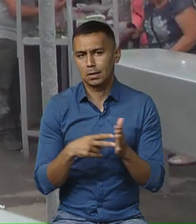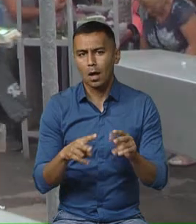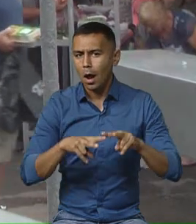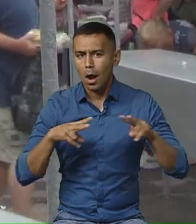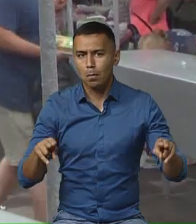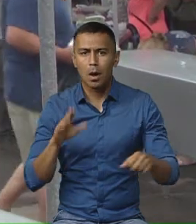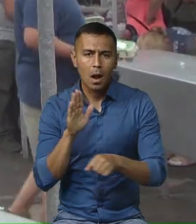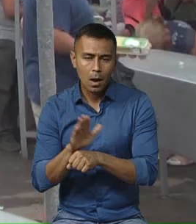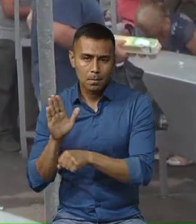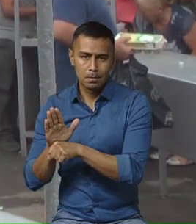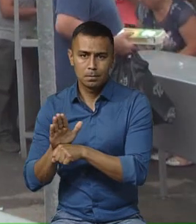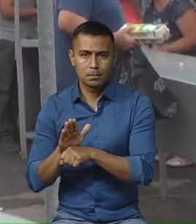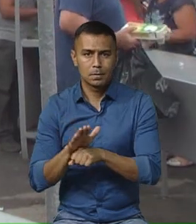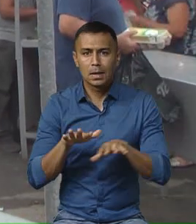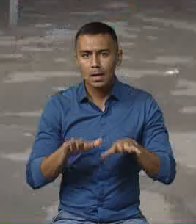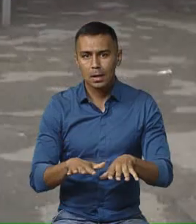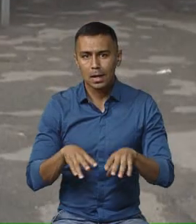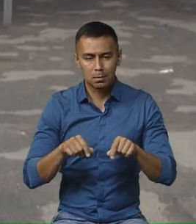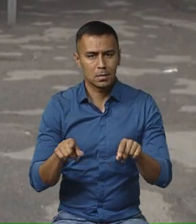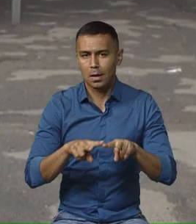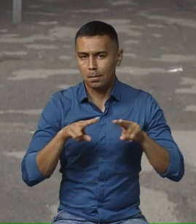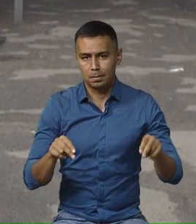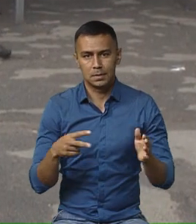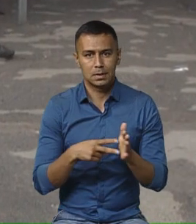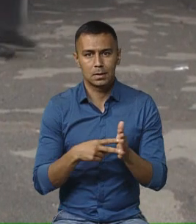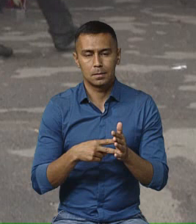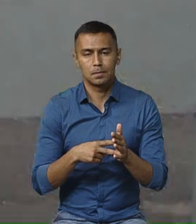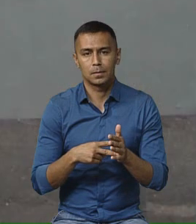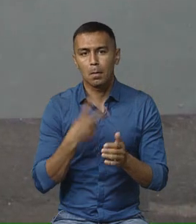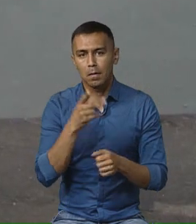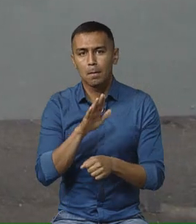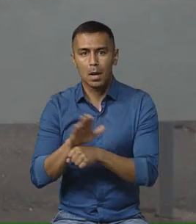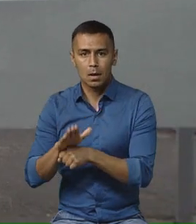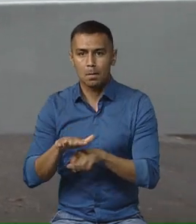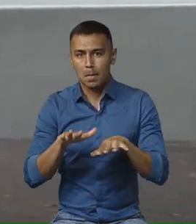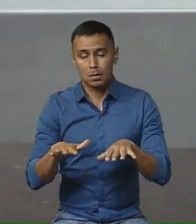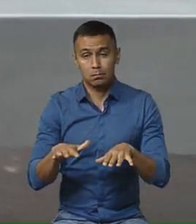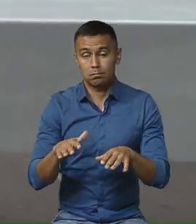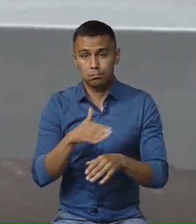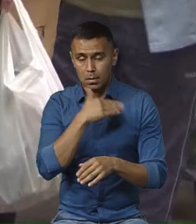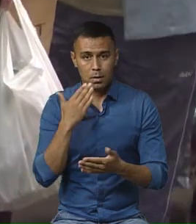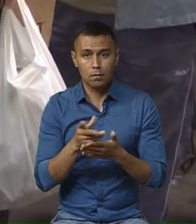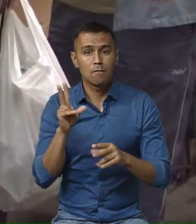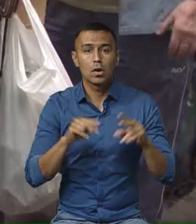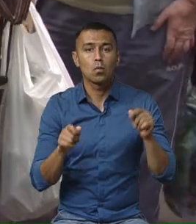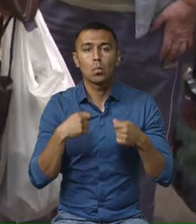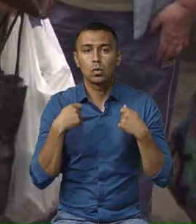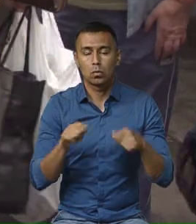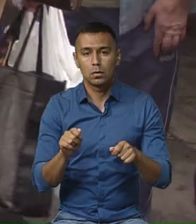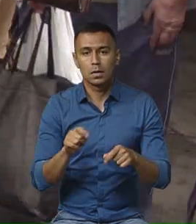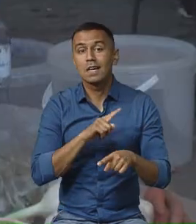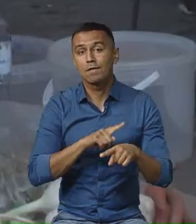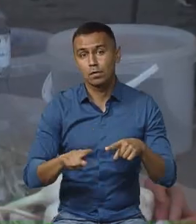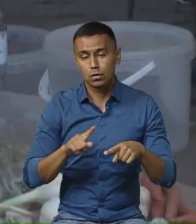що з прилавку, 10 гривень за торгівлю. Як ви бачите, от прилавків місць вистачає. Вони вважають, що продадуть